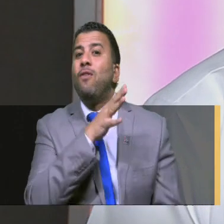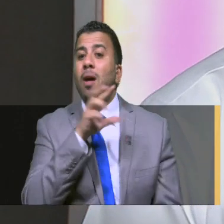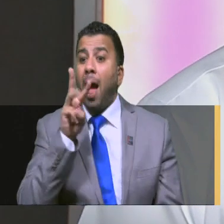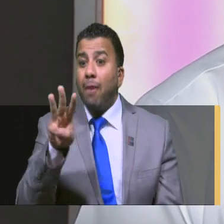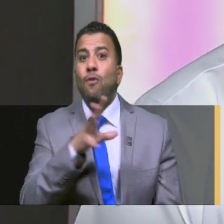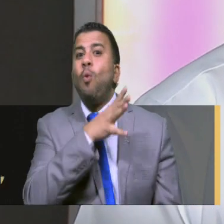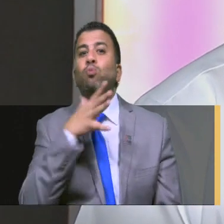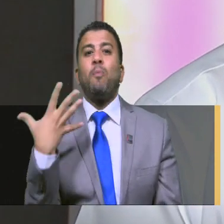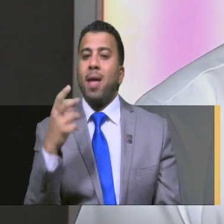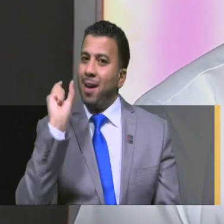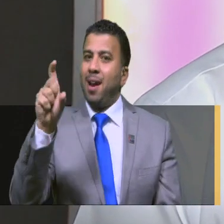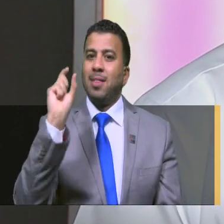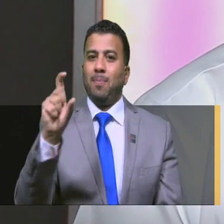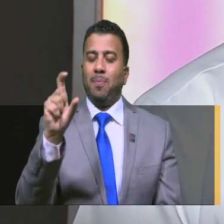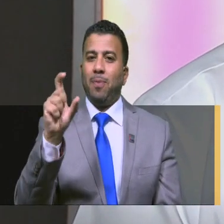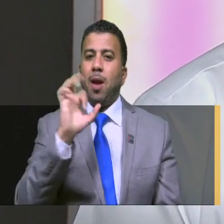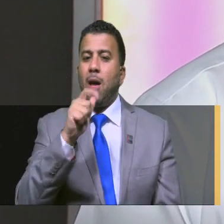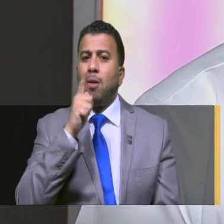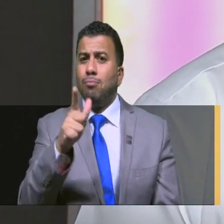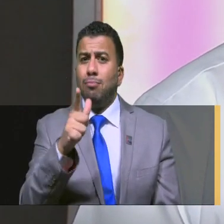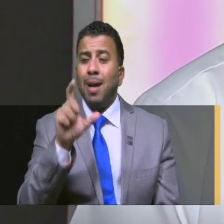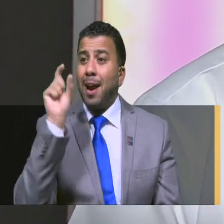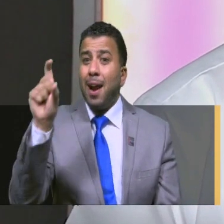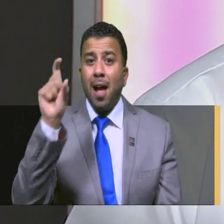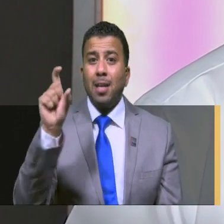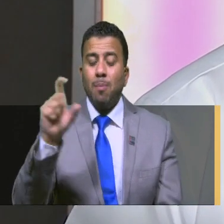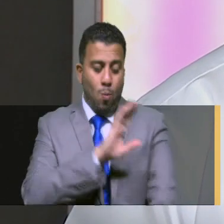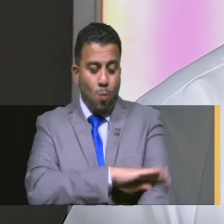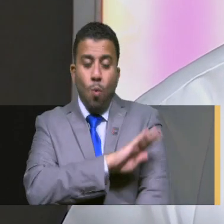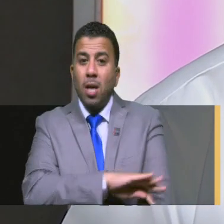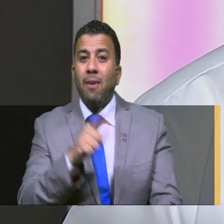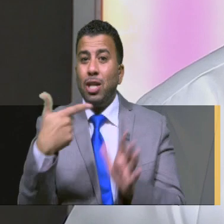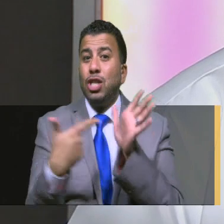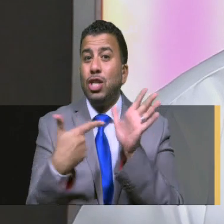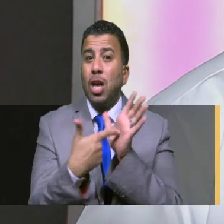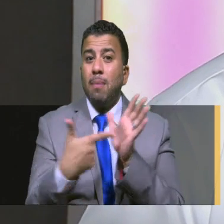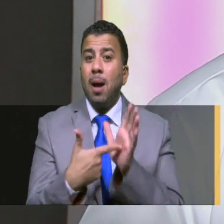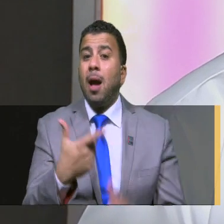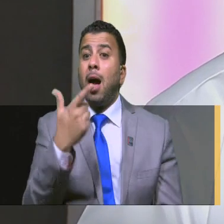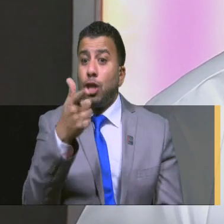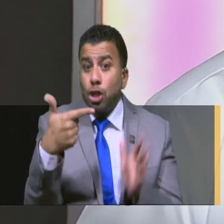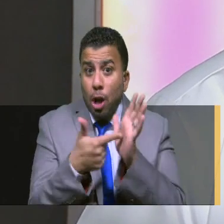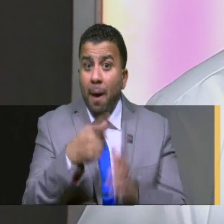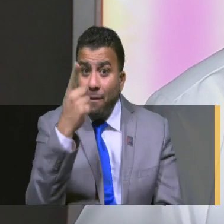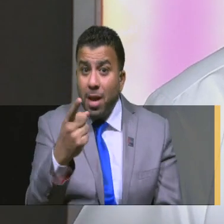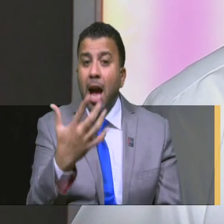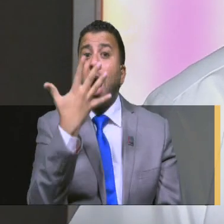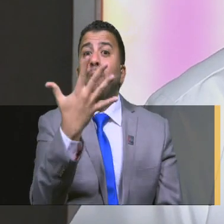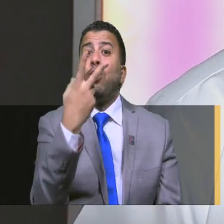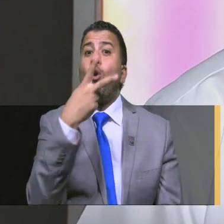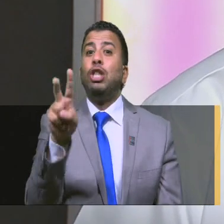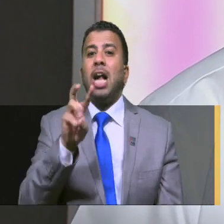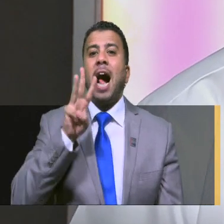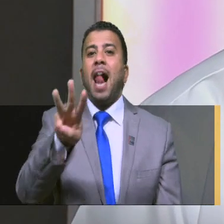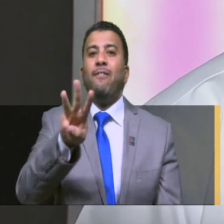هم حقيقة أن الحد الأدنى لراتب الموظف الجامعي وهو 25000 درهم، فهذا حقيقة كان